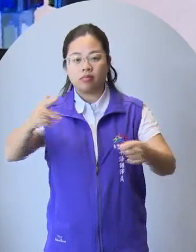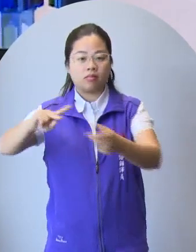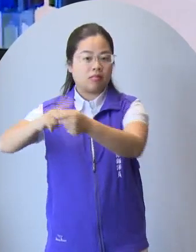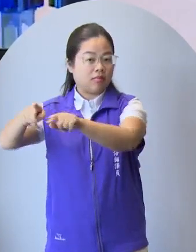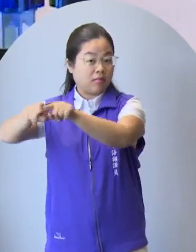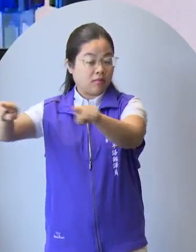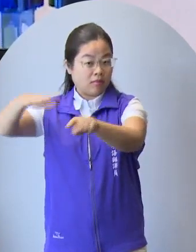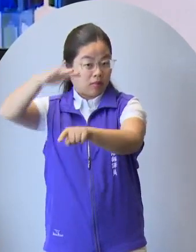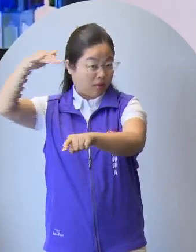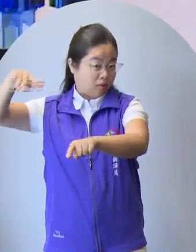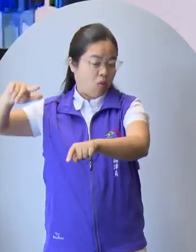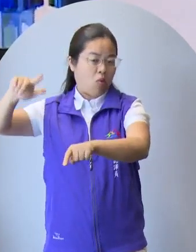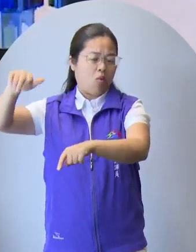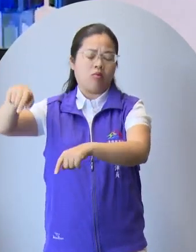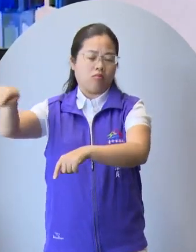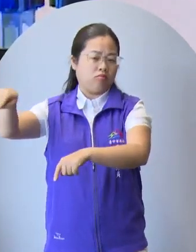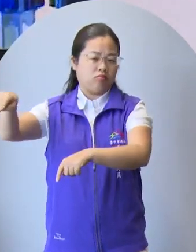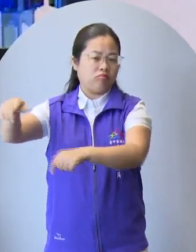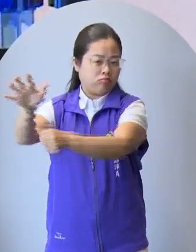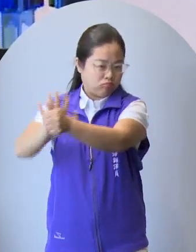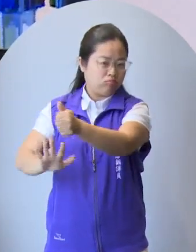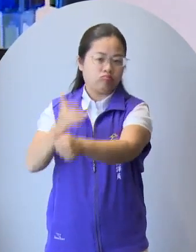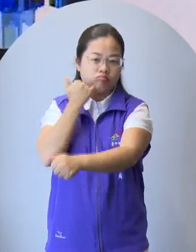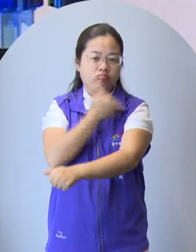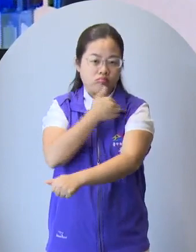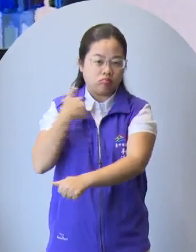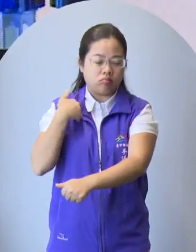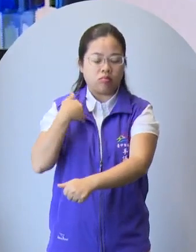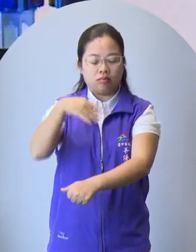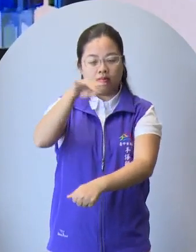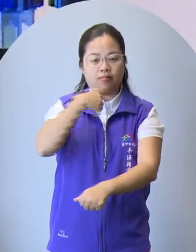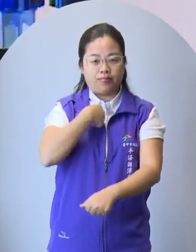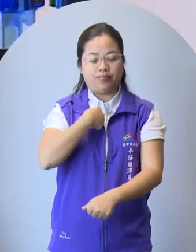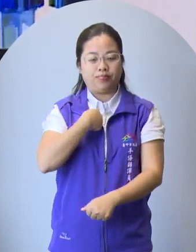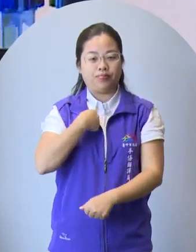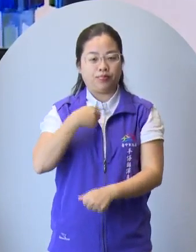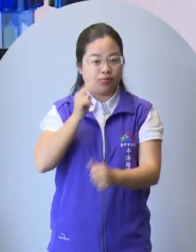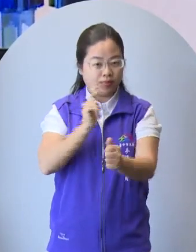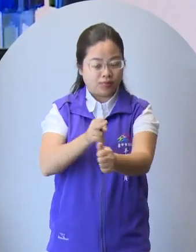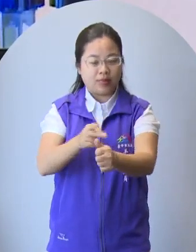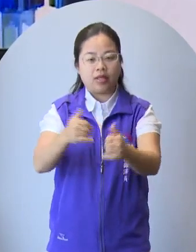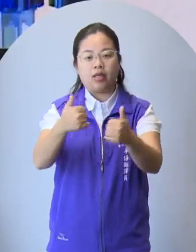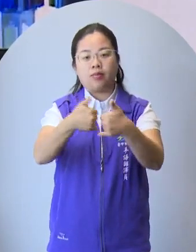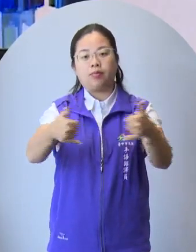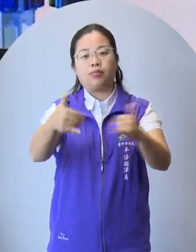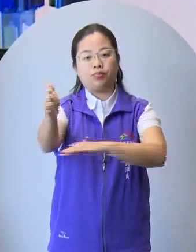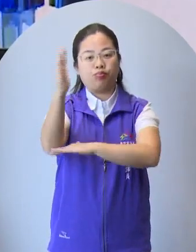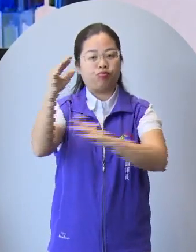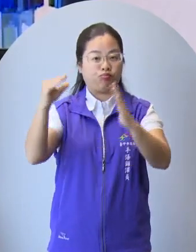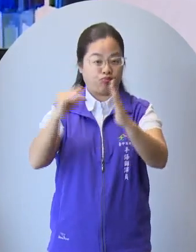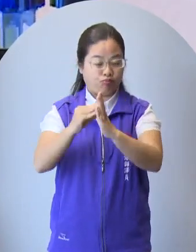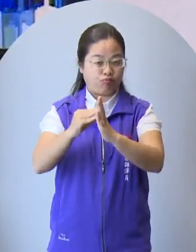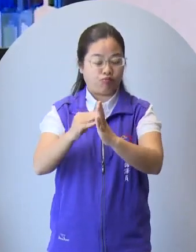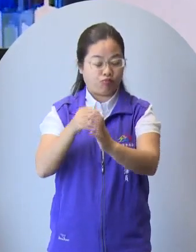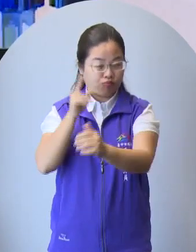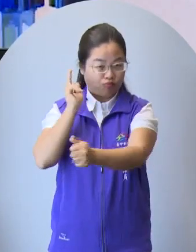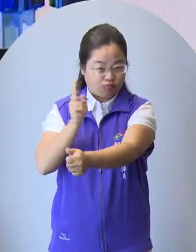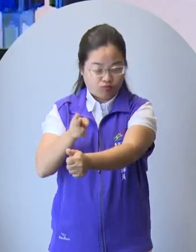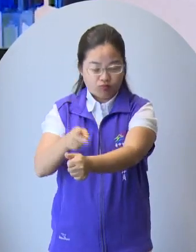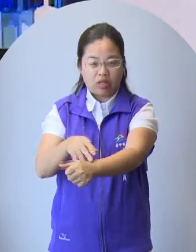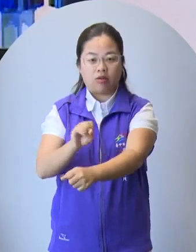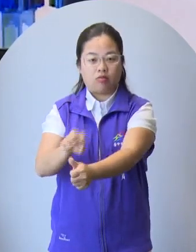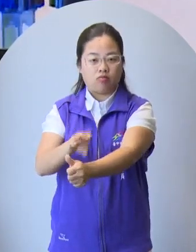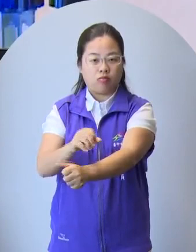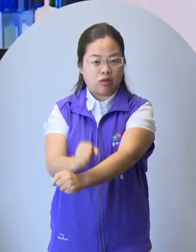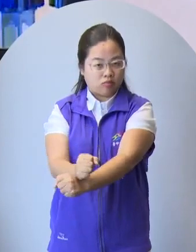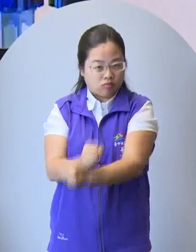响所以我也拜托民政局等相关的首长务必要提醒以及协助我们和